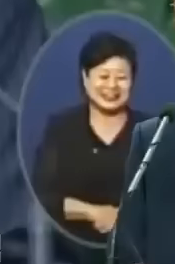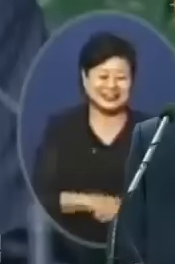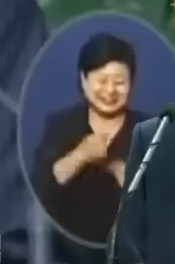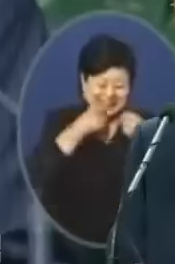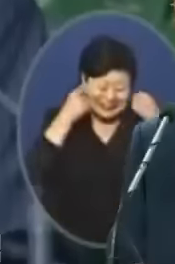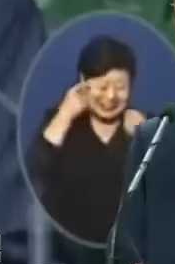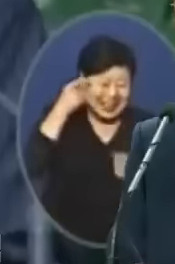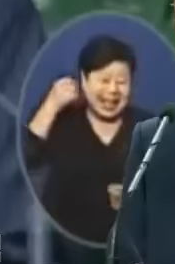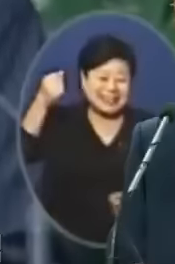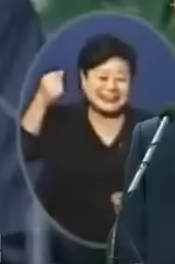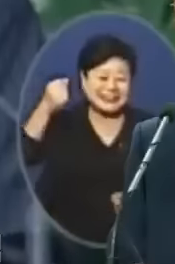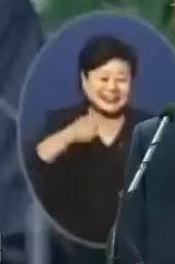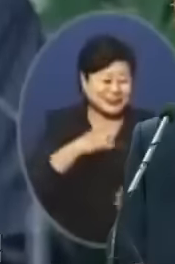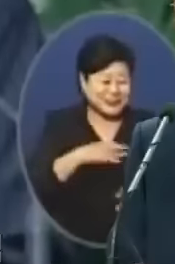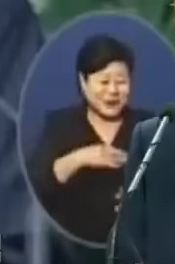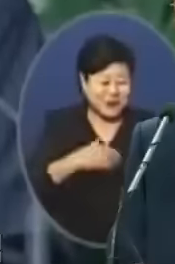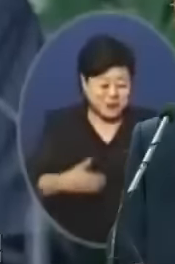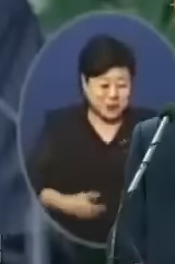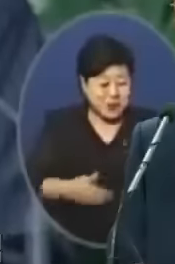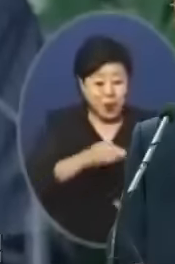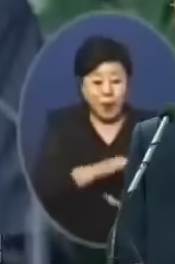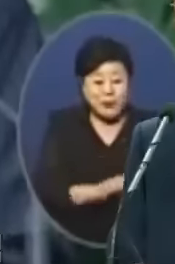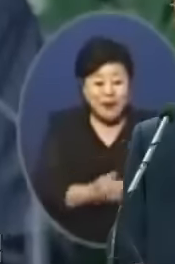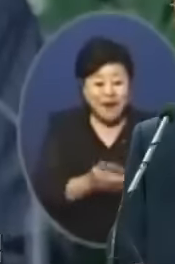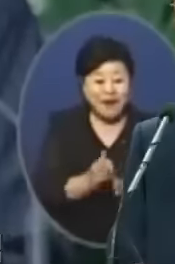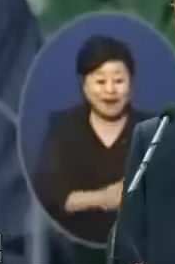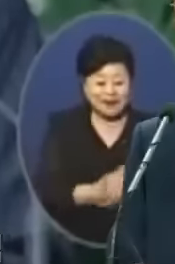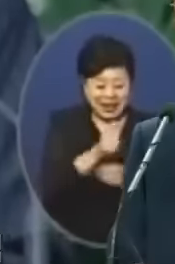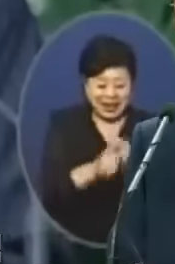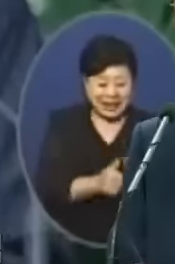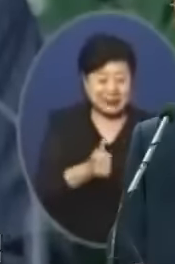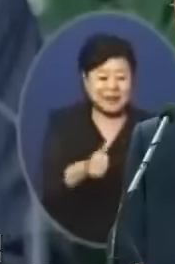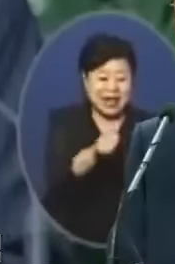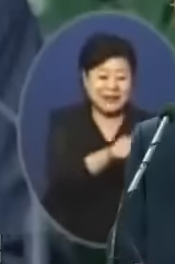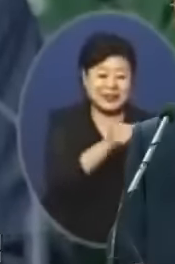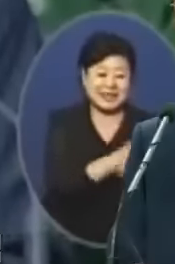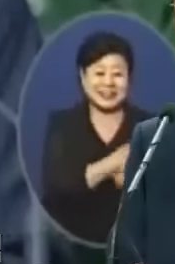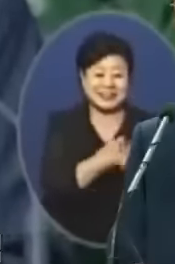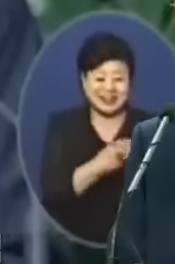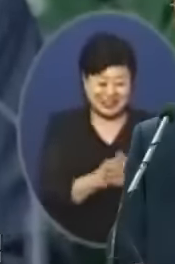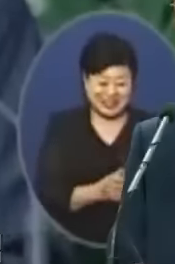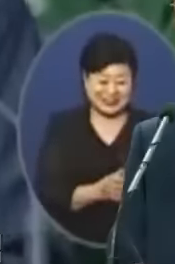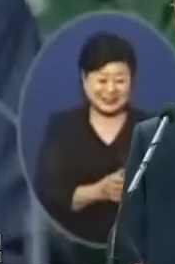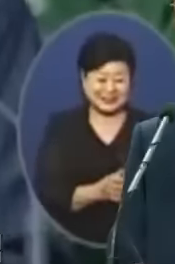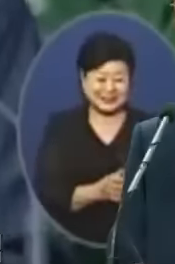즐겁게 생각해야지 두려워할 필요가 없는 것입니다. 하나님이 같이 계시기 때문인 것입니다.